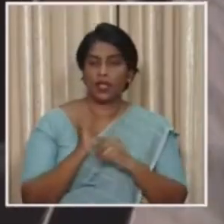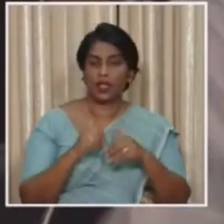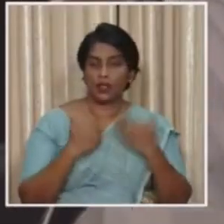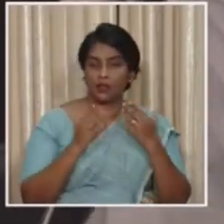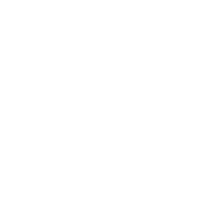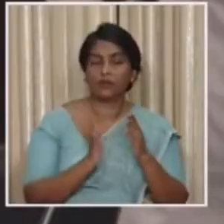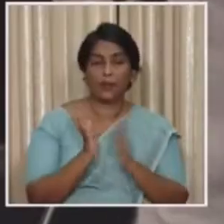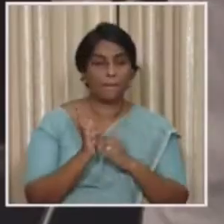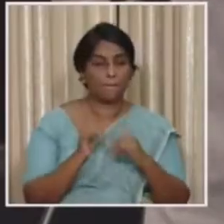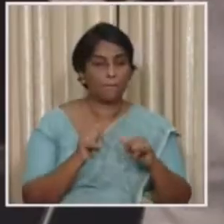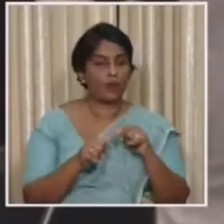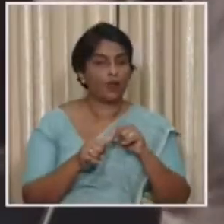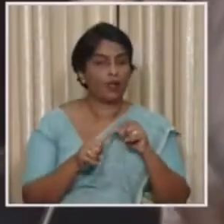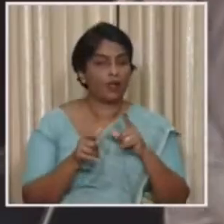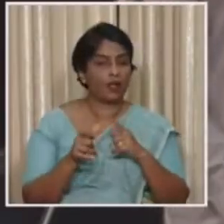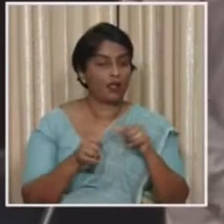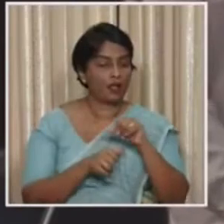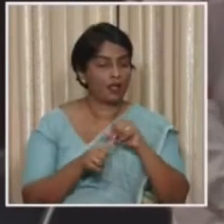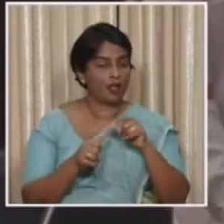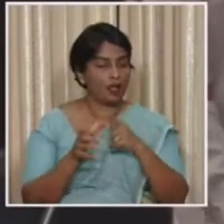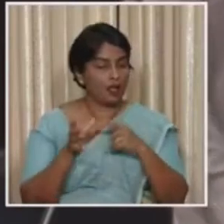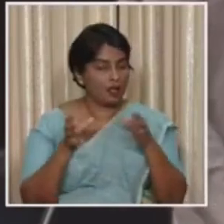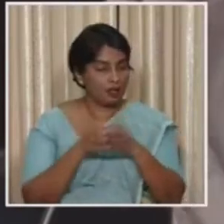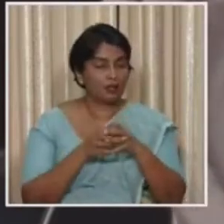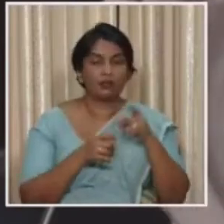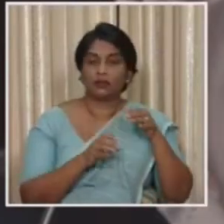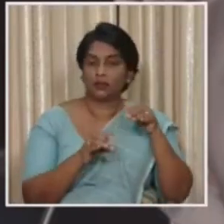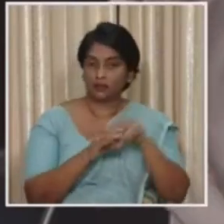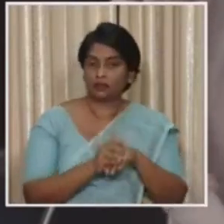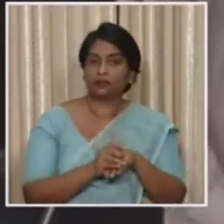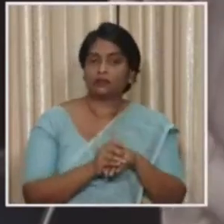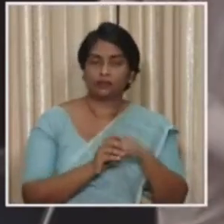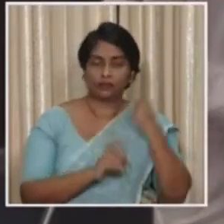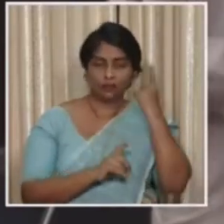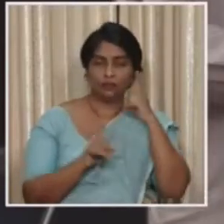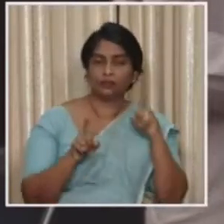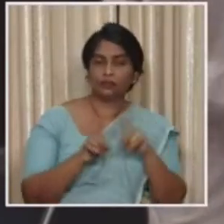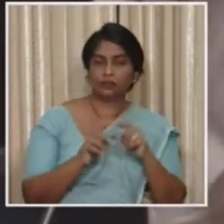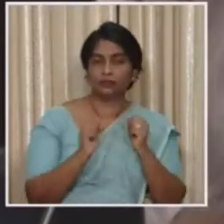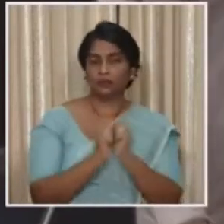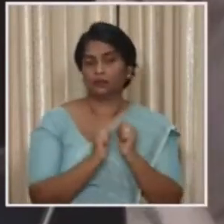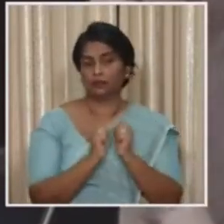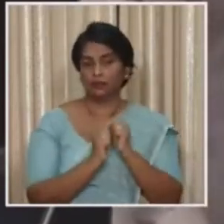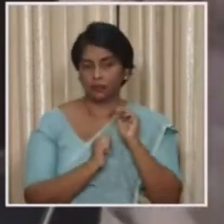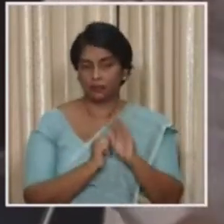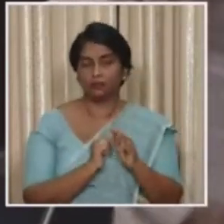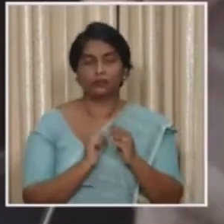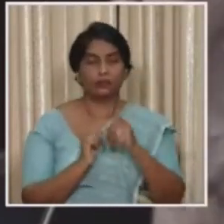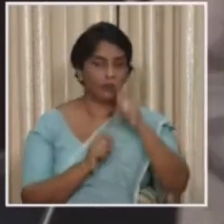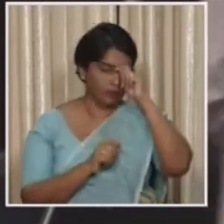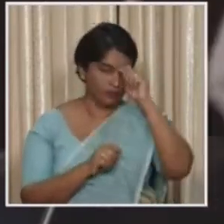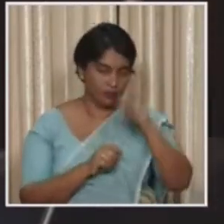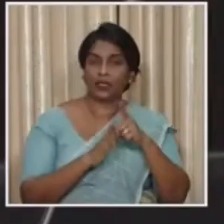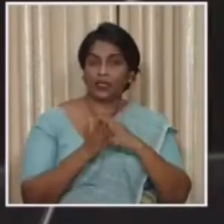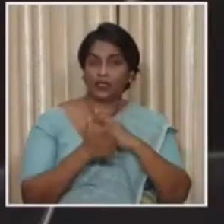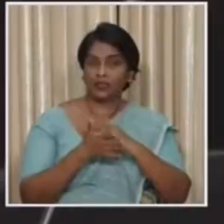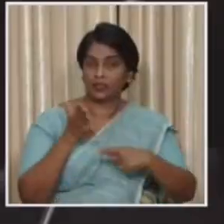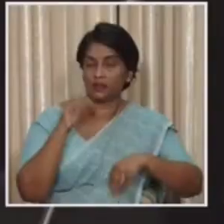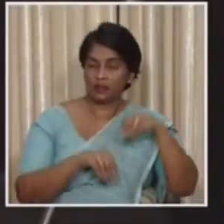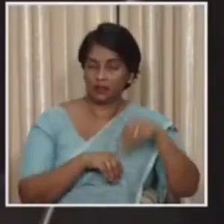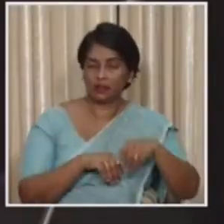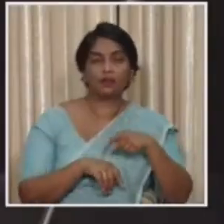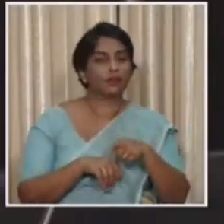அதிகார சபையிலே சிறந்த சேவையாற்றிய பின்னர் மக்களுடைய வாக்குகளால் இந்த உயர் சபைக்கு தெரிவான ஒருவர்